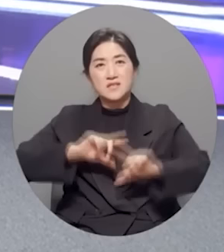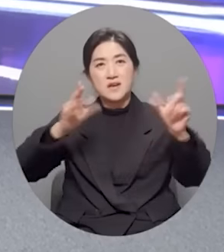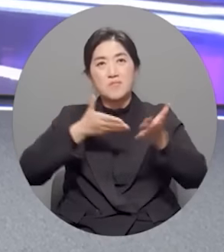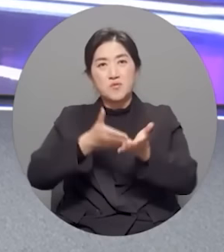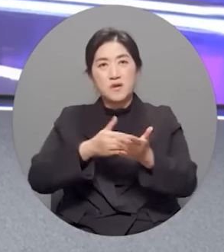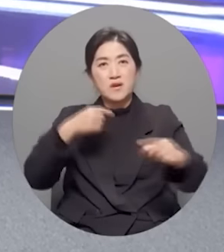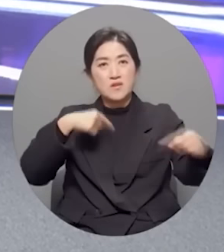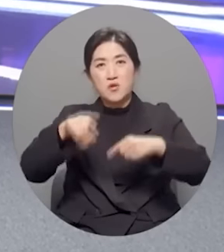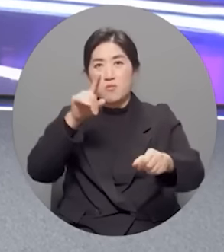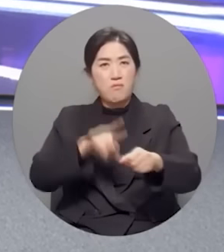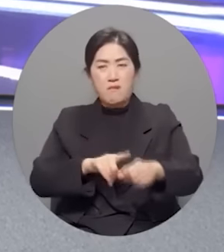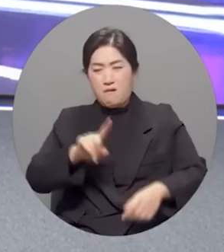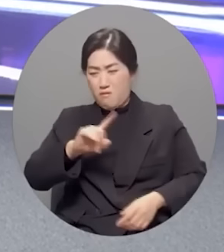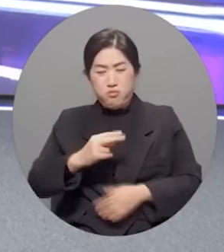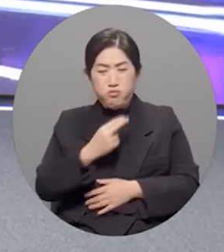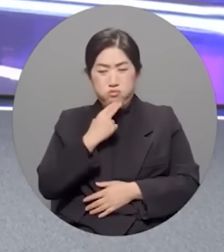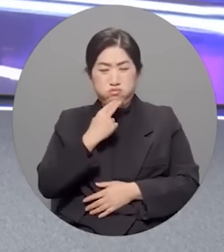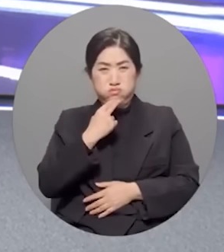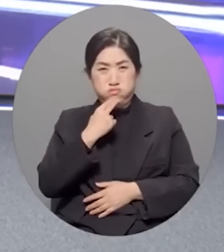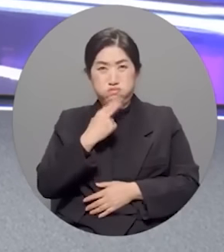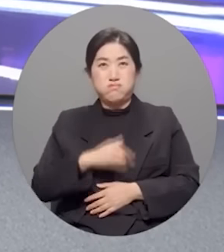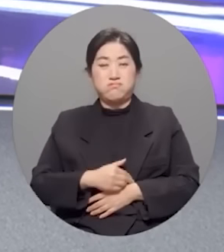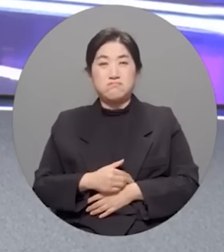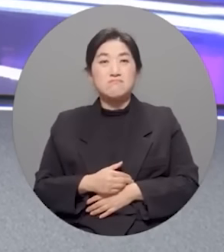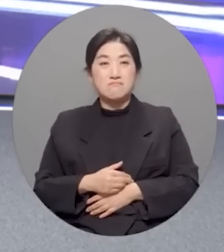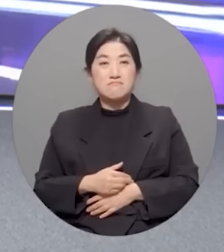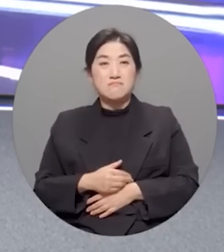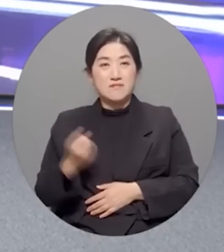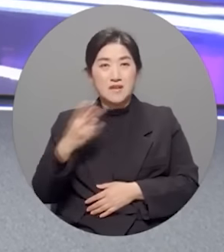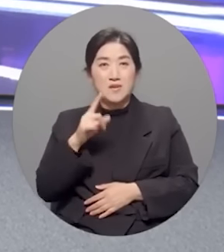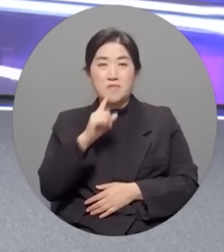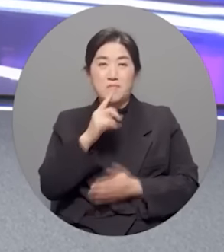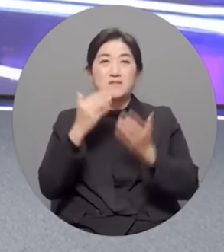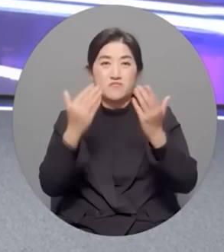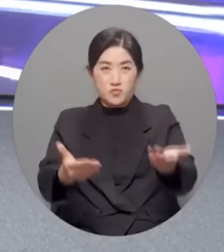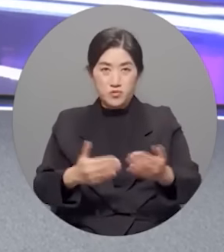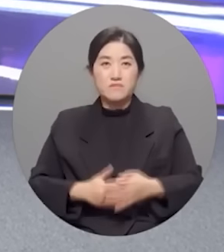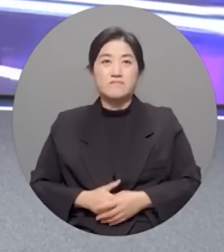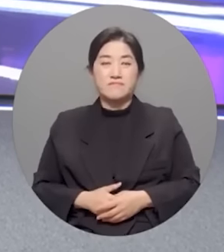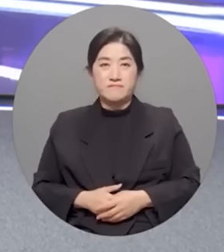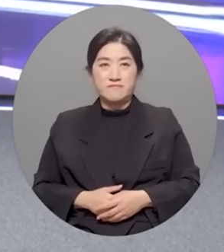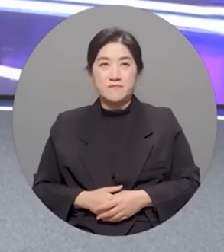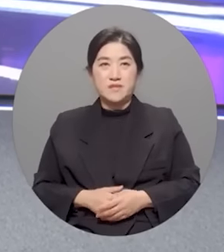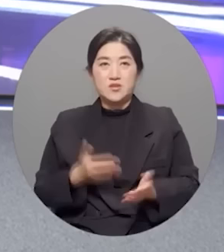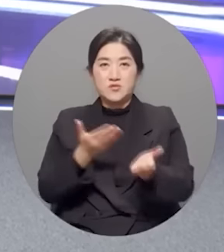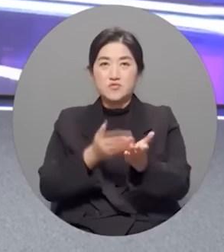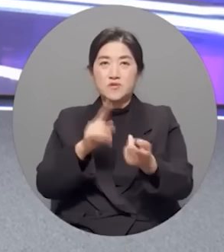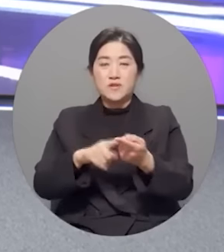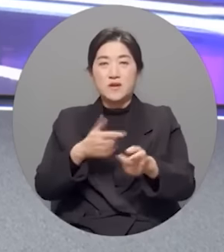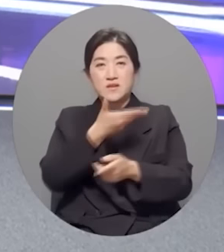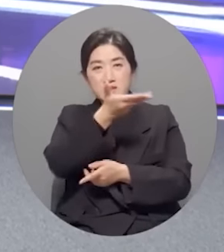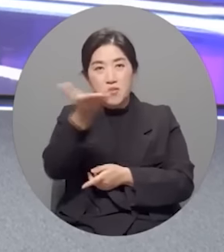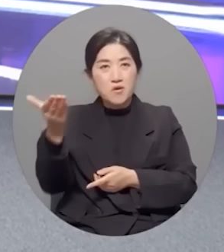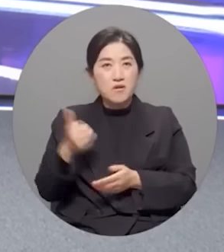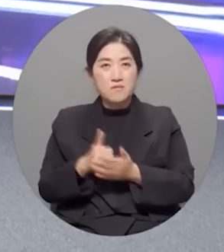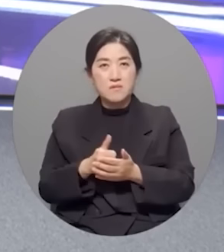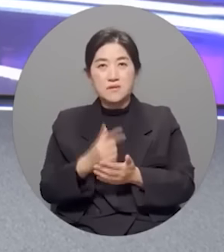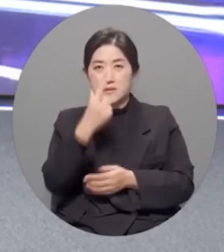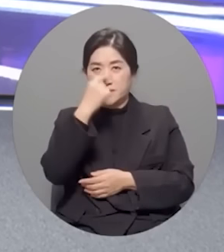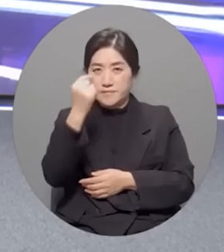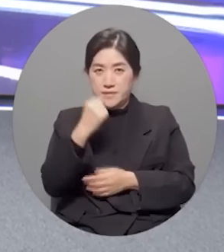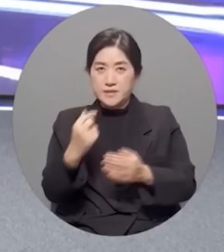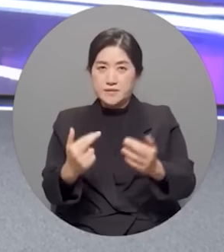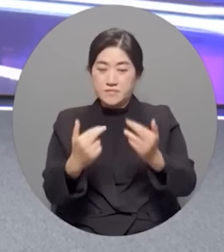정치적인 의도가 전혀 담겨 있지 않았다는 점을 다시 한번 말씀드립니다 뉴스에 대한 시청자 여러분의 날카로운 비판과